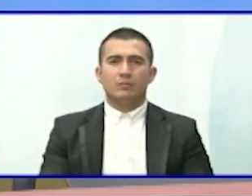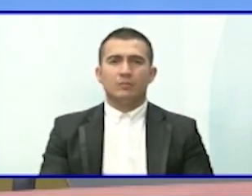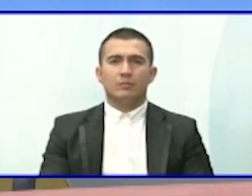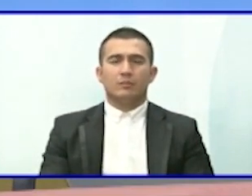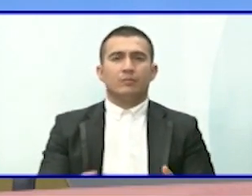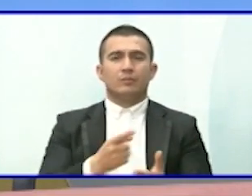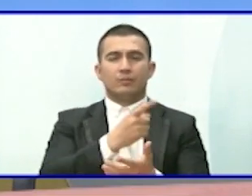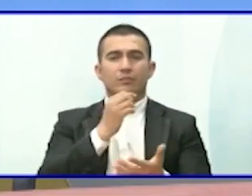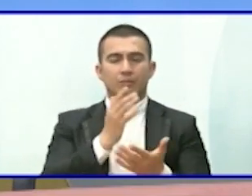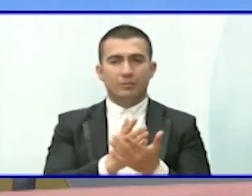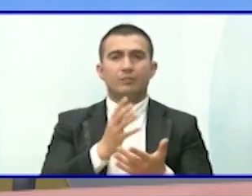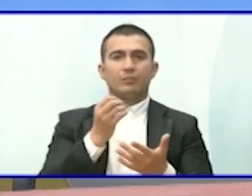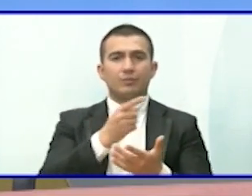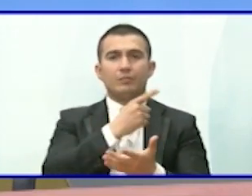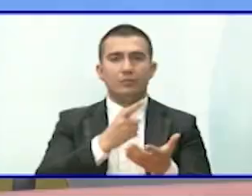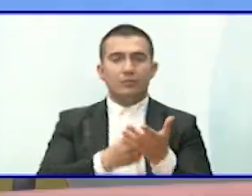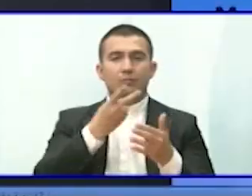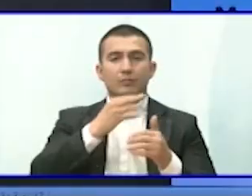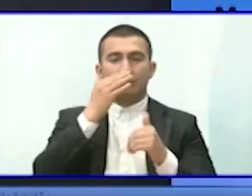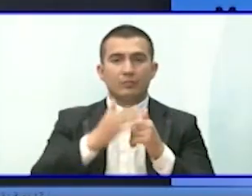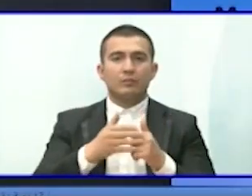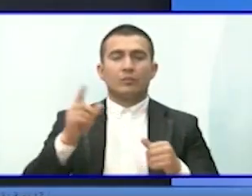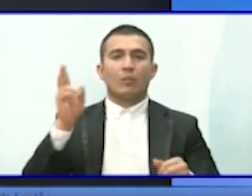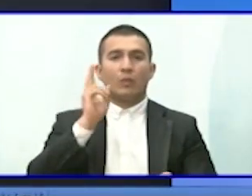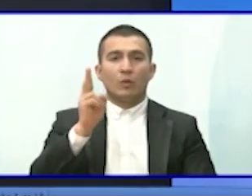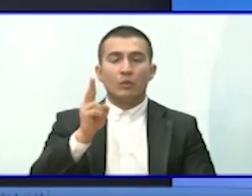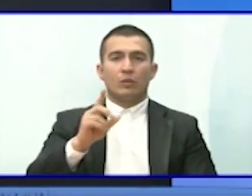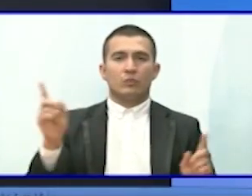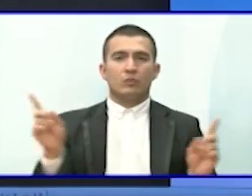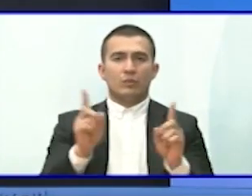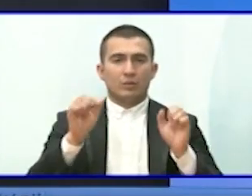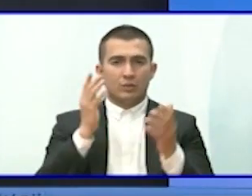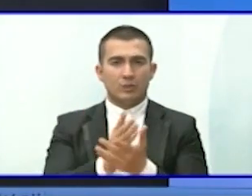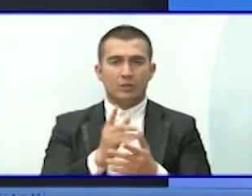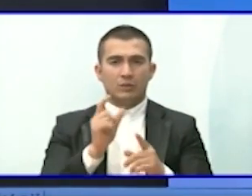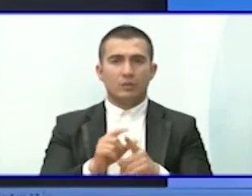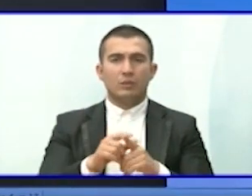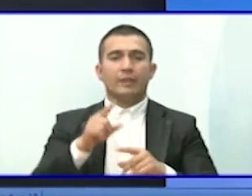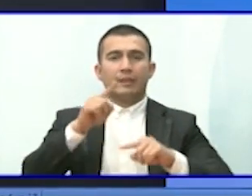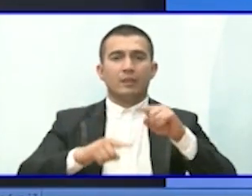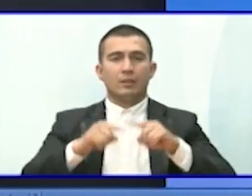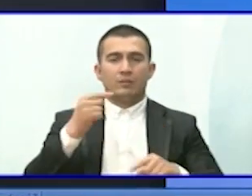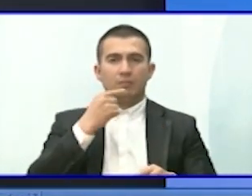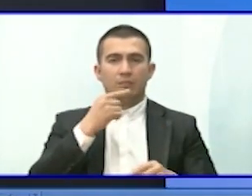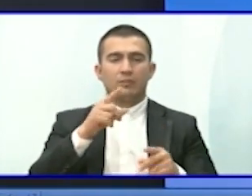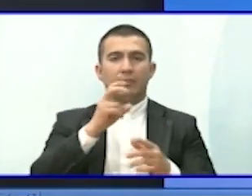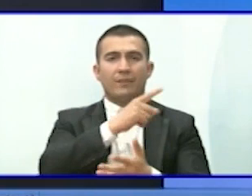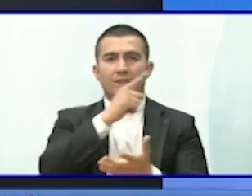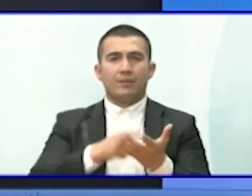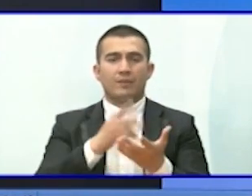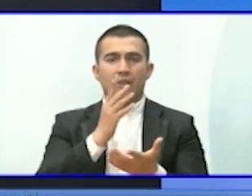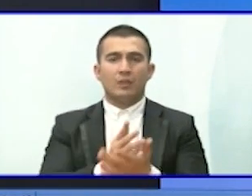вопросы именительного падежа кто что родительный падеж вопроса